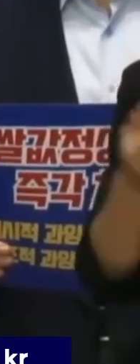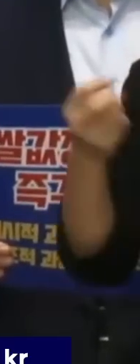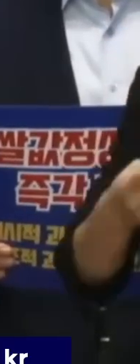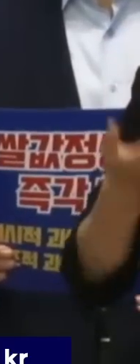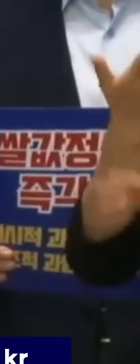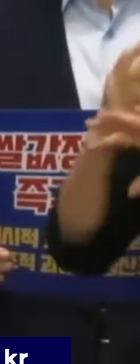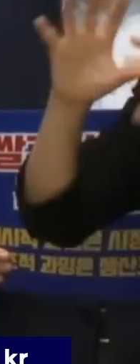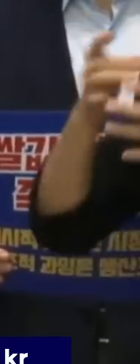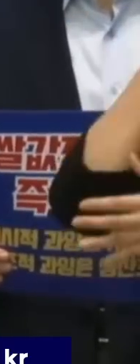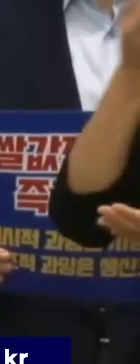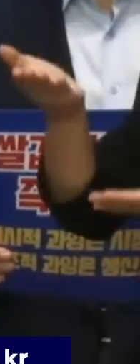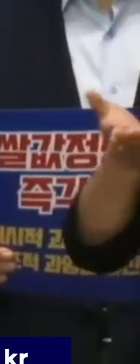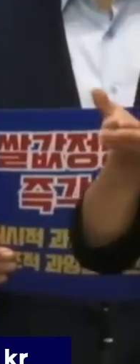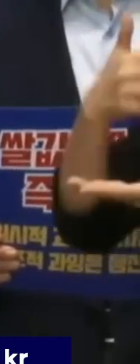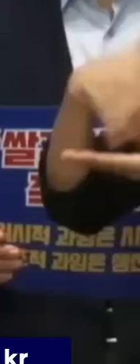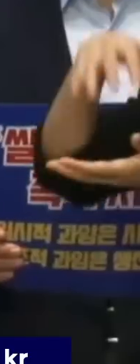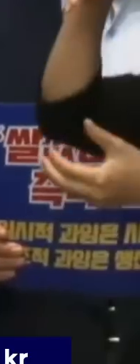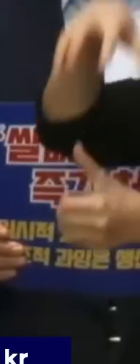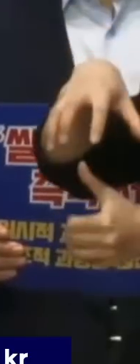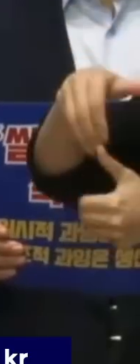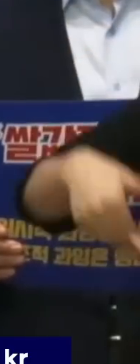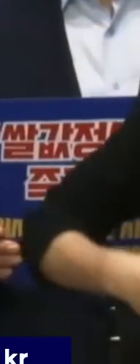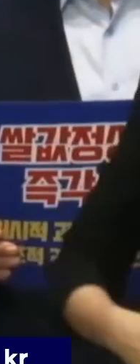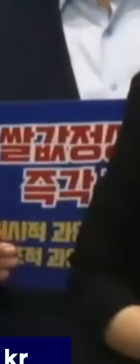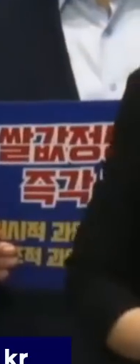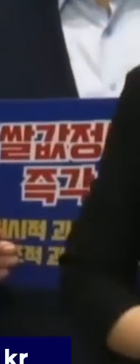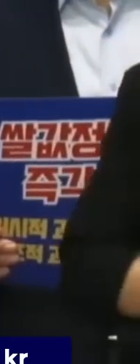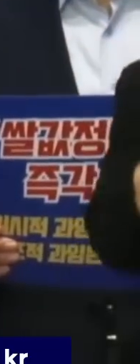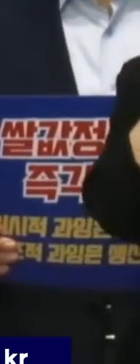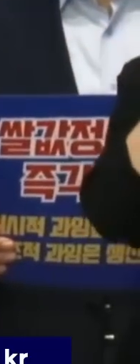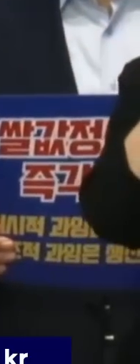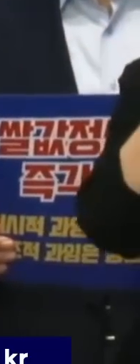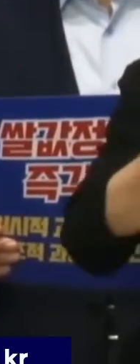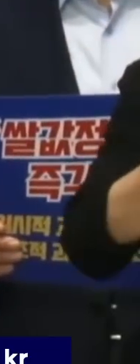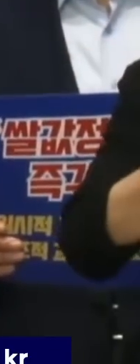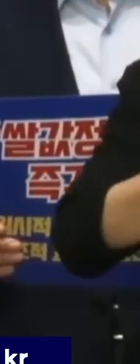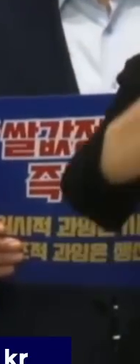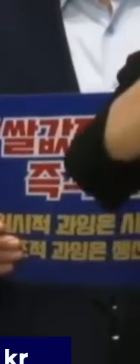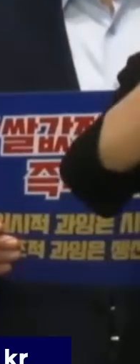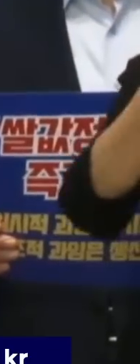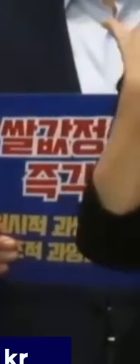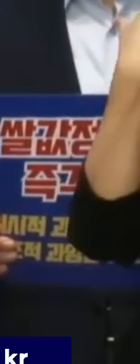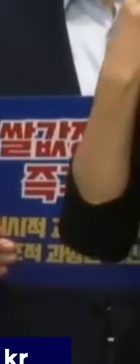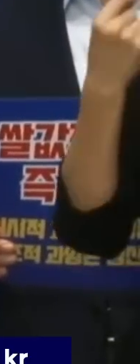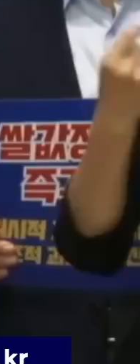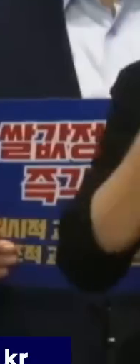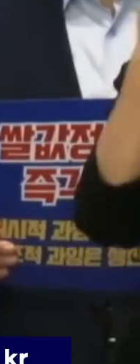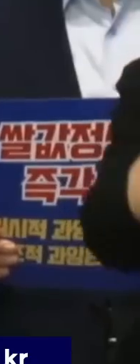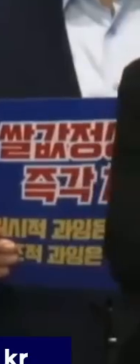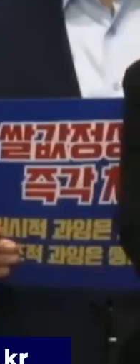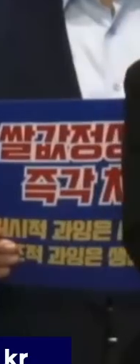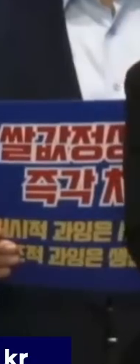방안을 적극 모색해야 합니다. 쌀 원조 확대는 농민의 시름을 덜고 국제적으로